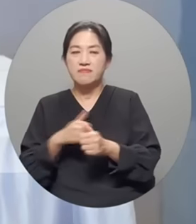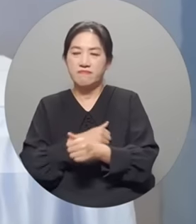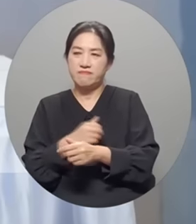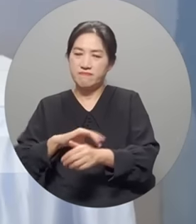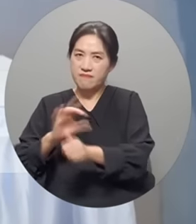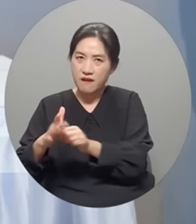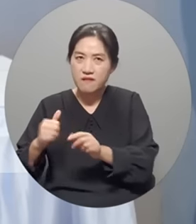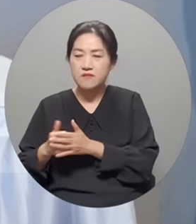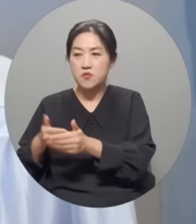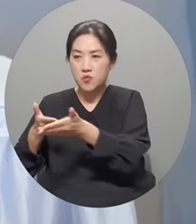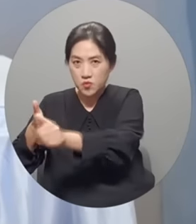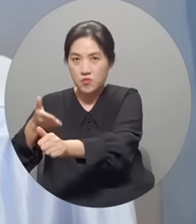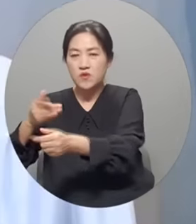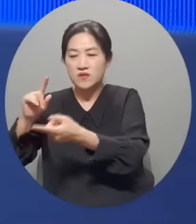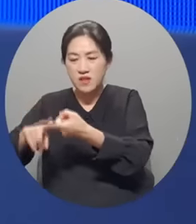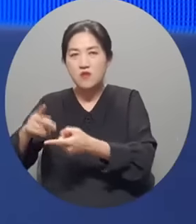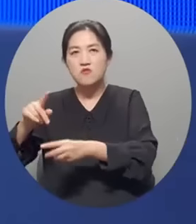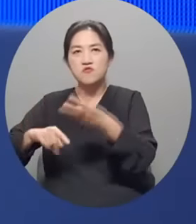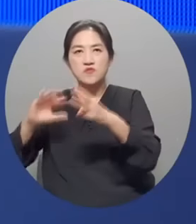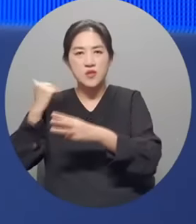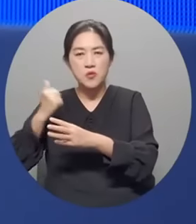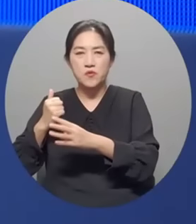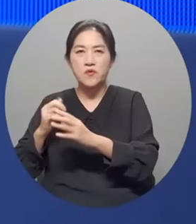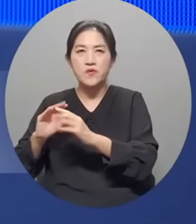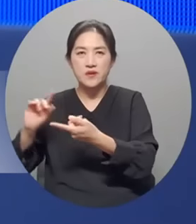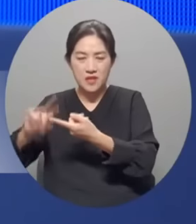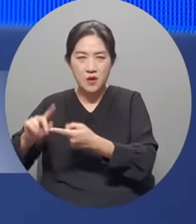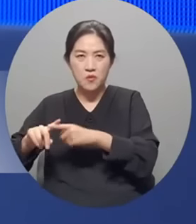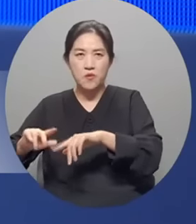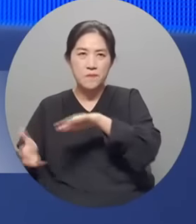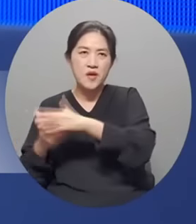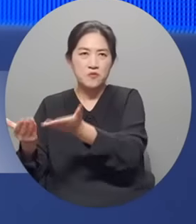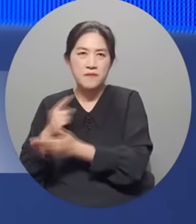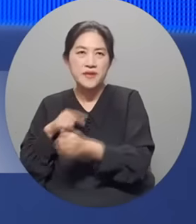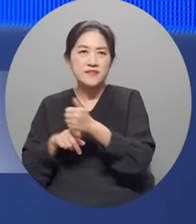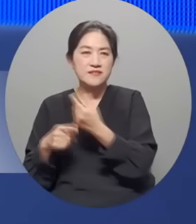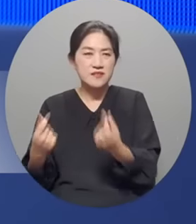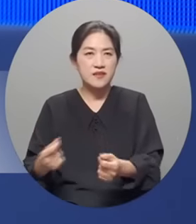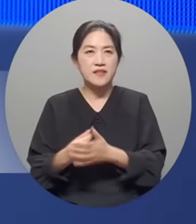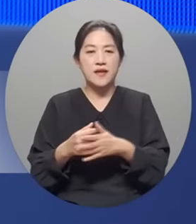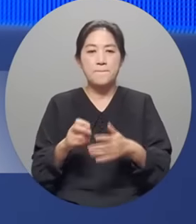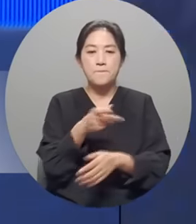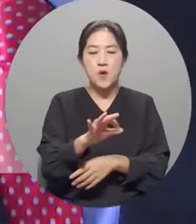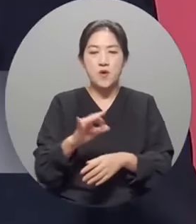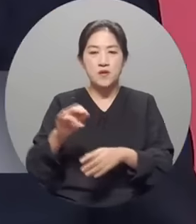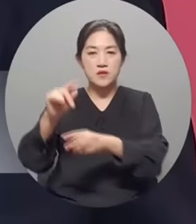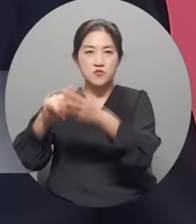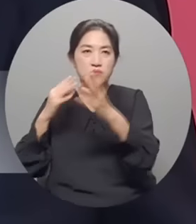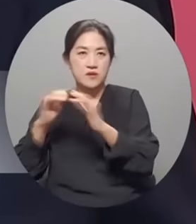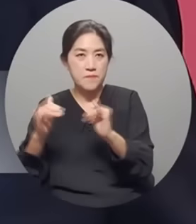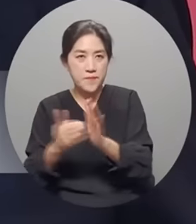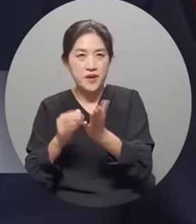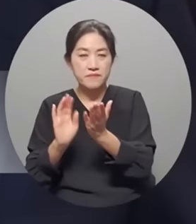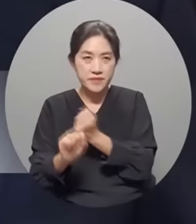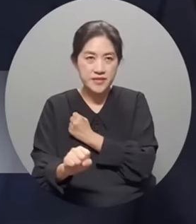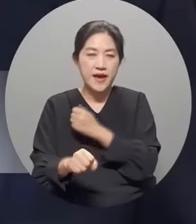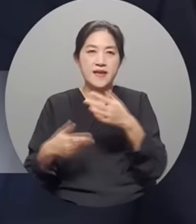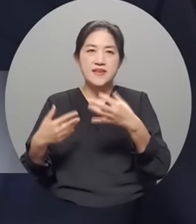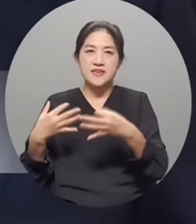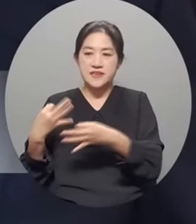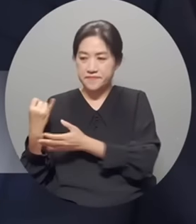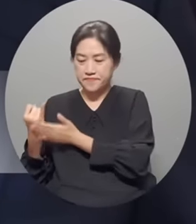변명하는 맥락이었다는 설명입니다. 명 씨는 윤 대통령과 통화를 마치자마자 김건희 여사가 당시 국민의힘